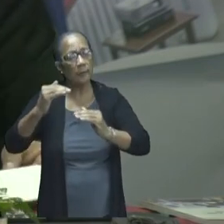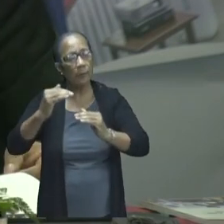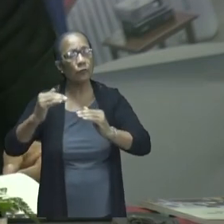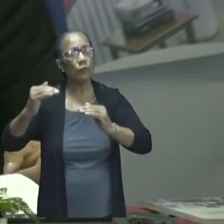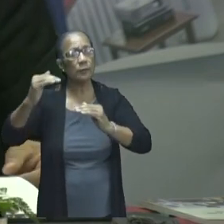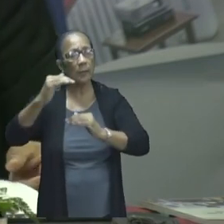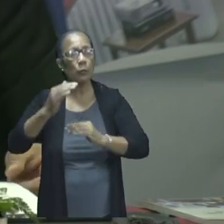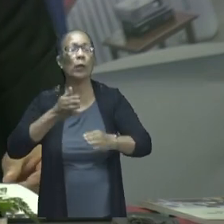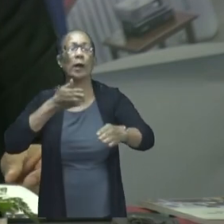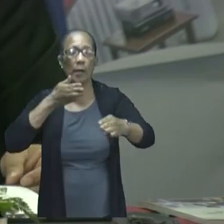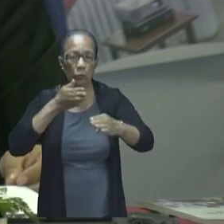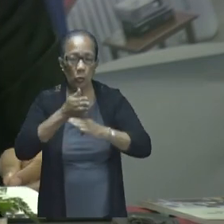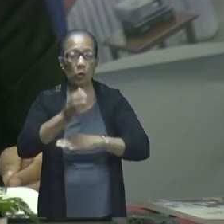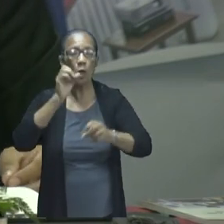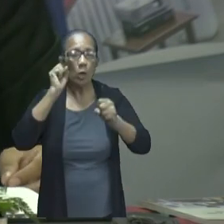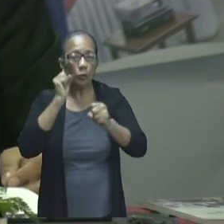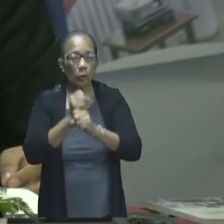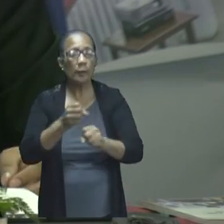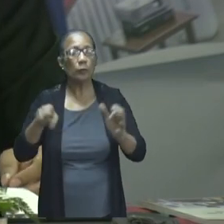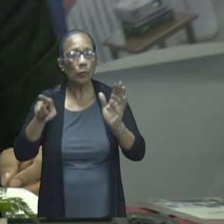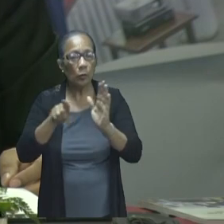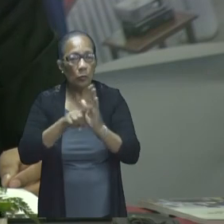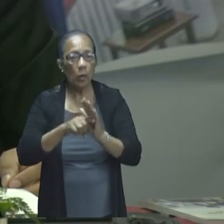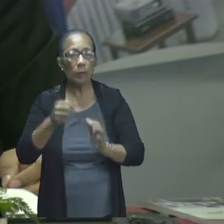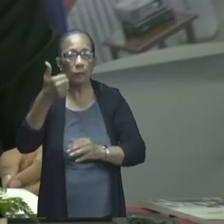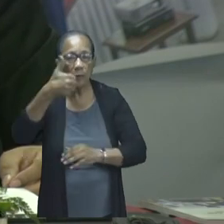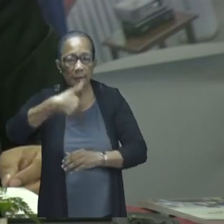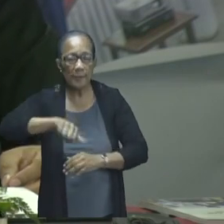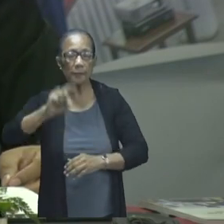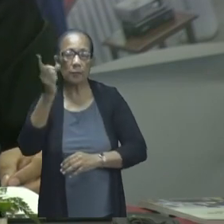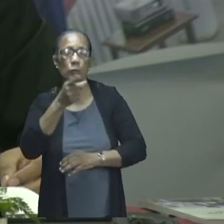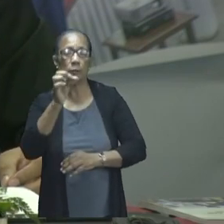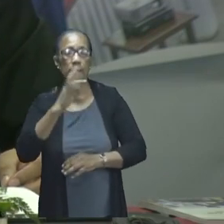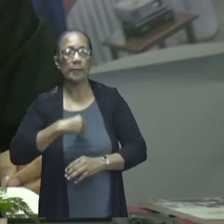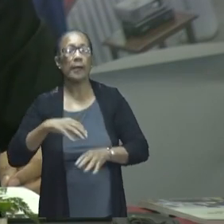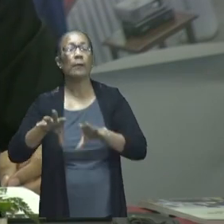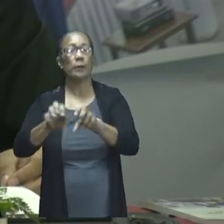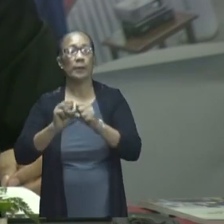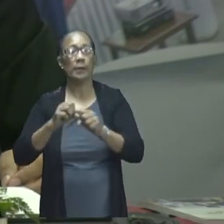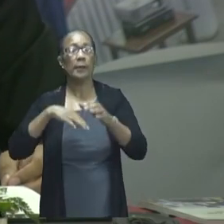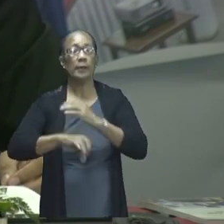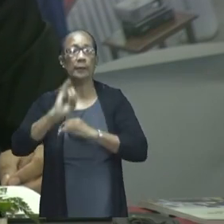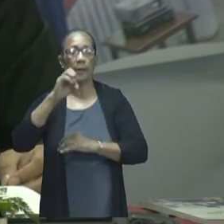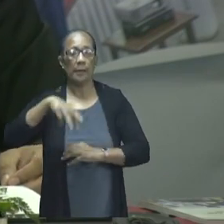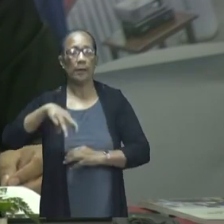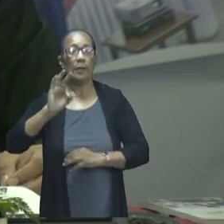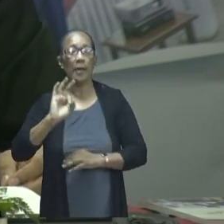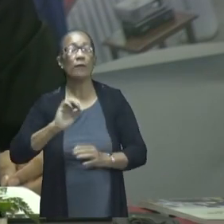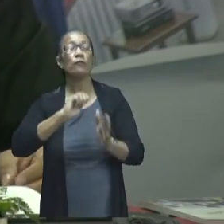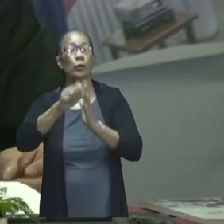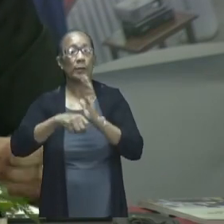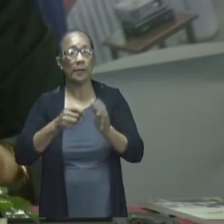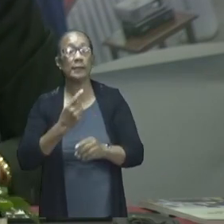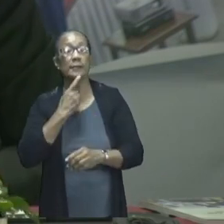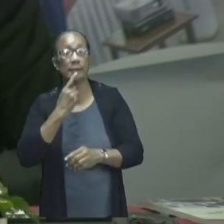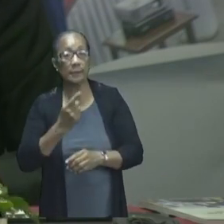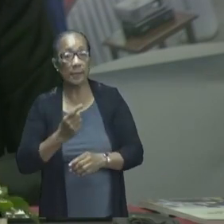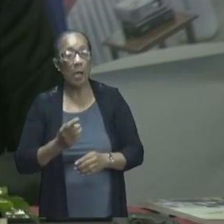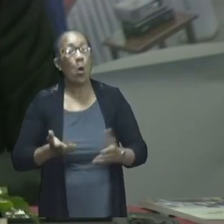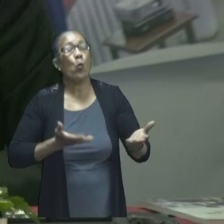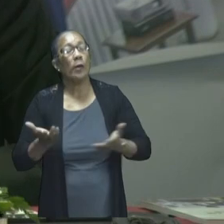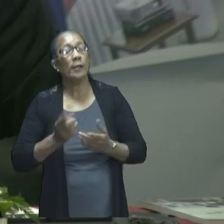gaan door dat dat we die norm van 60% bereikt hebben en in het i'm er traject is dat aangeven wanneer dat bereikt wordt